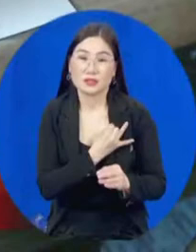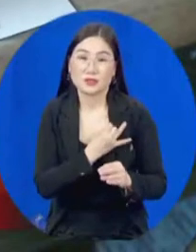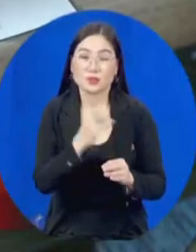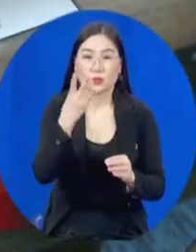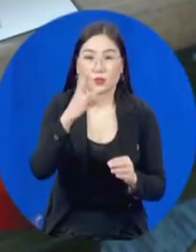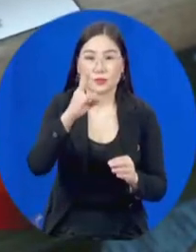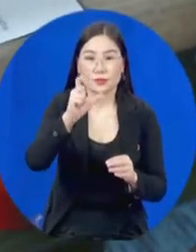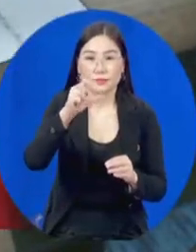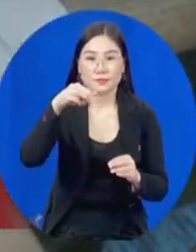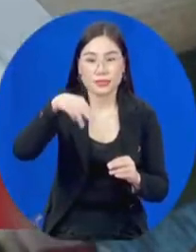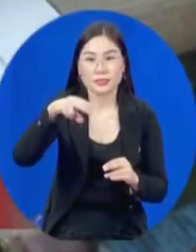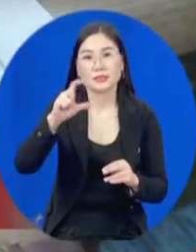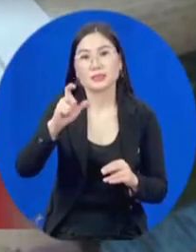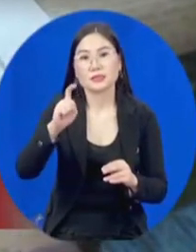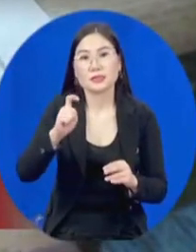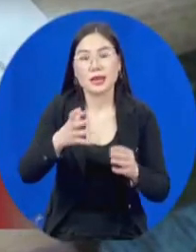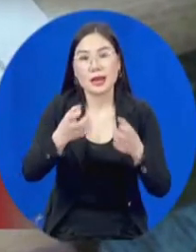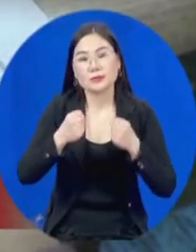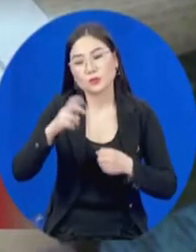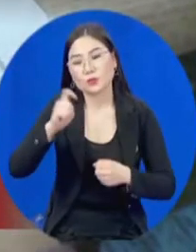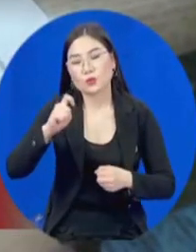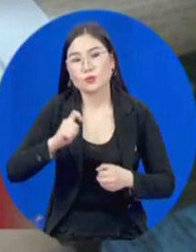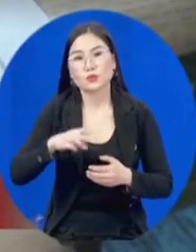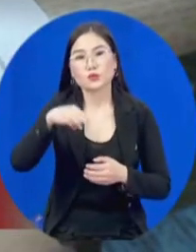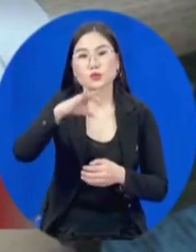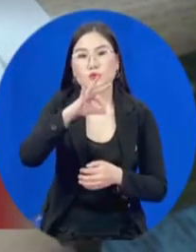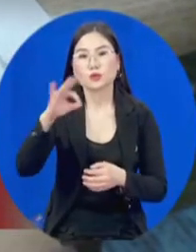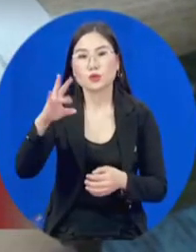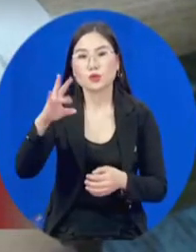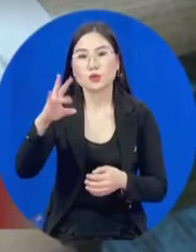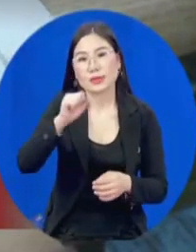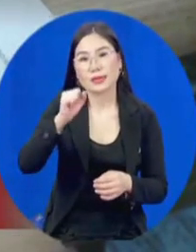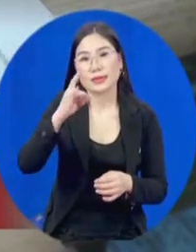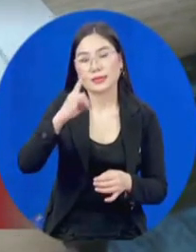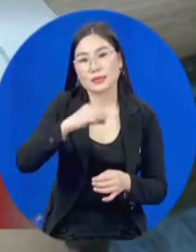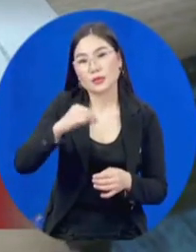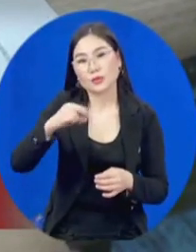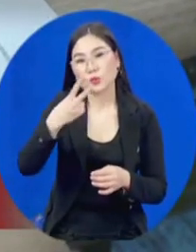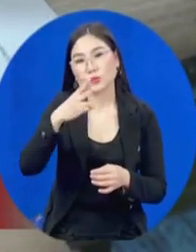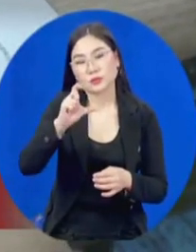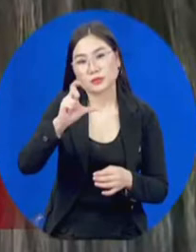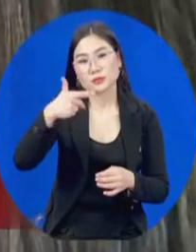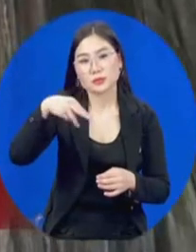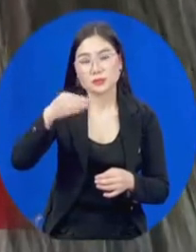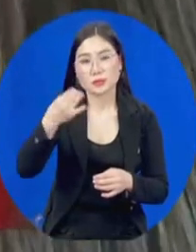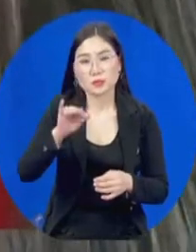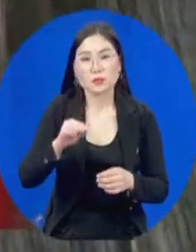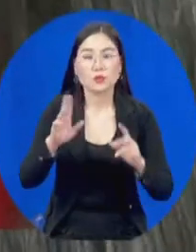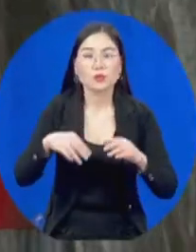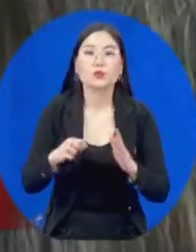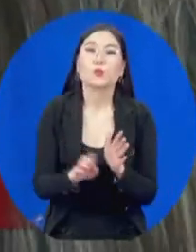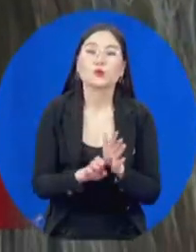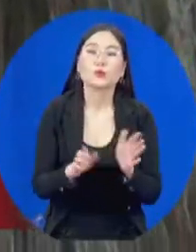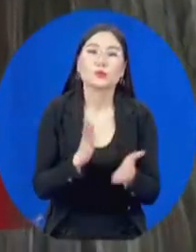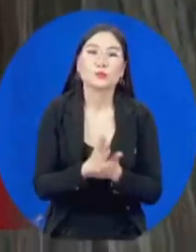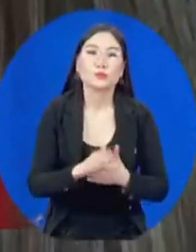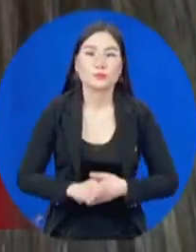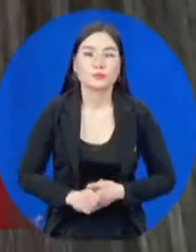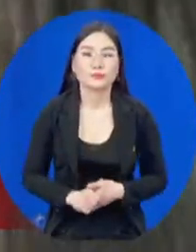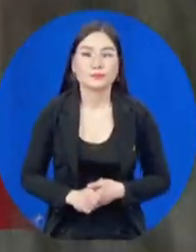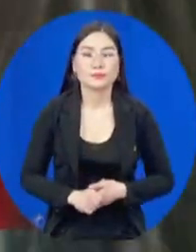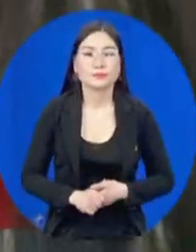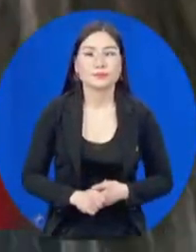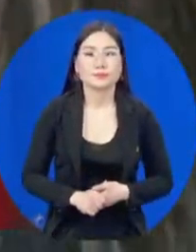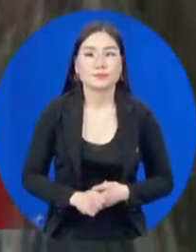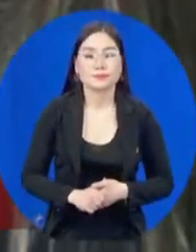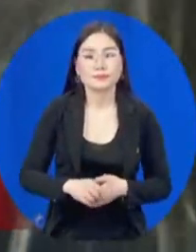тоон гарын үсэгтэй болох боломжтой юм а. За ихэнгийнээр ойлгомжтой банкны карт пин код шиг дөрван оронтой тоог өөртөө нээн хэрвээ